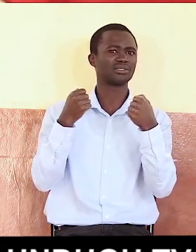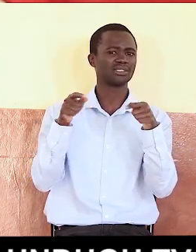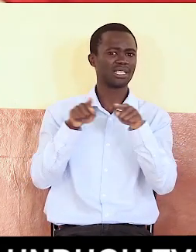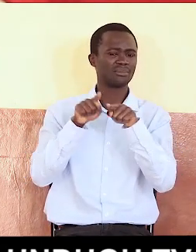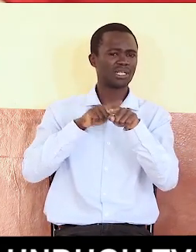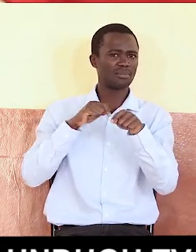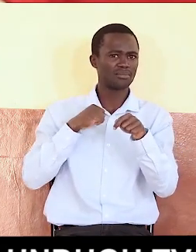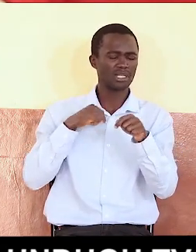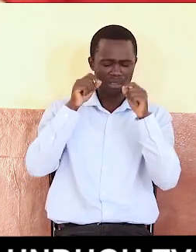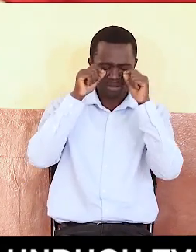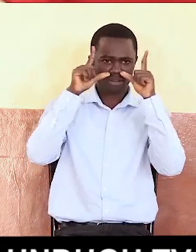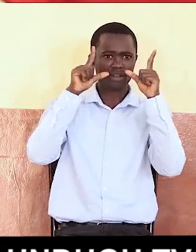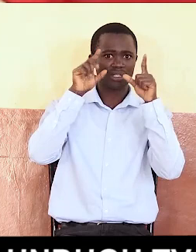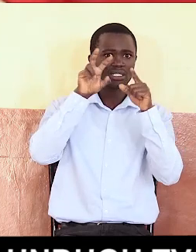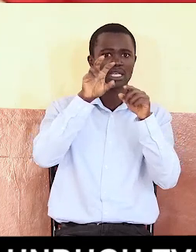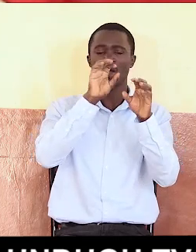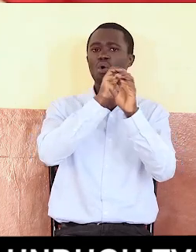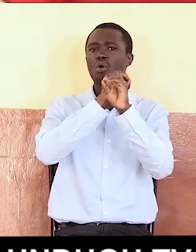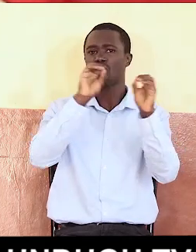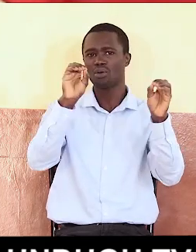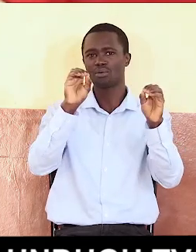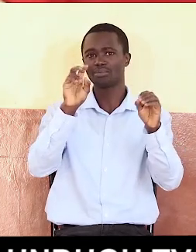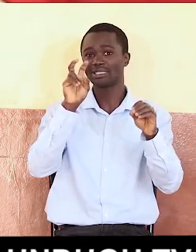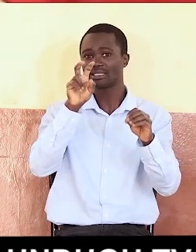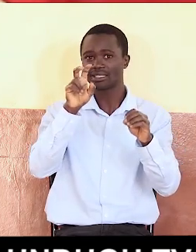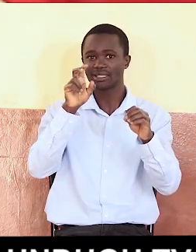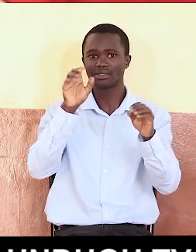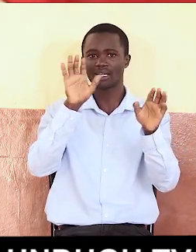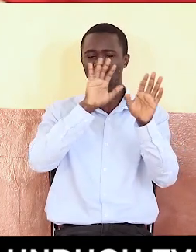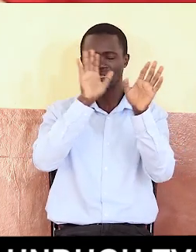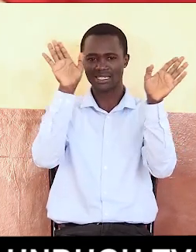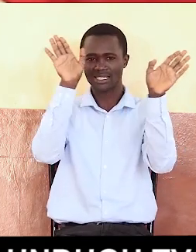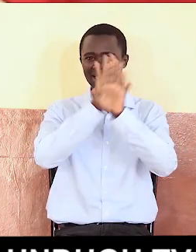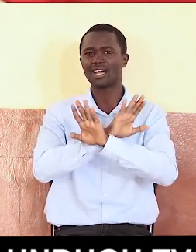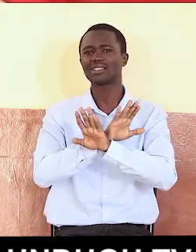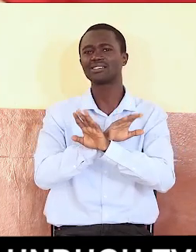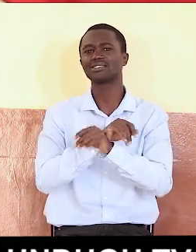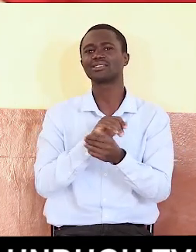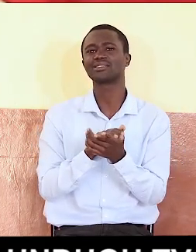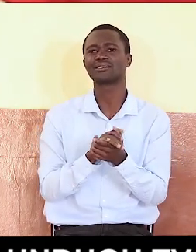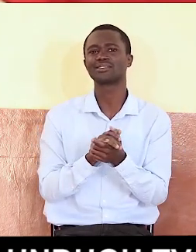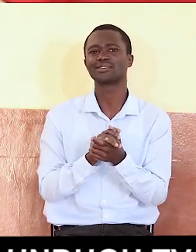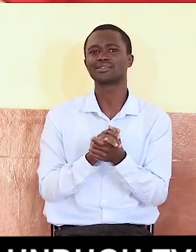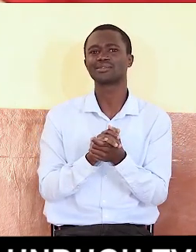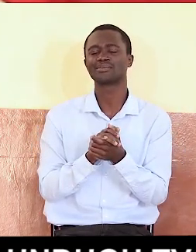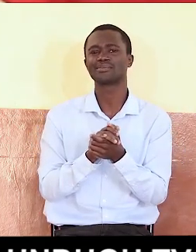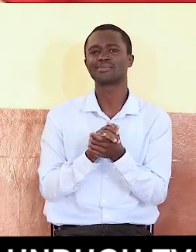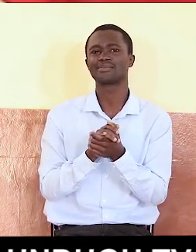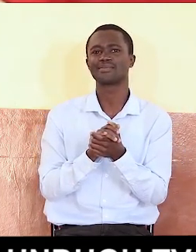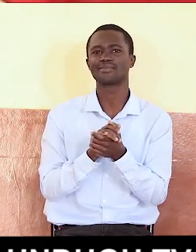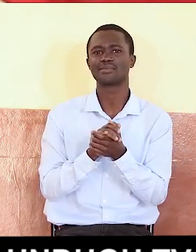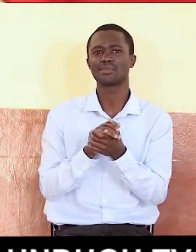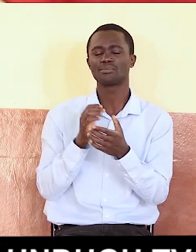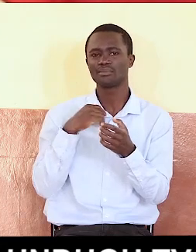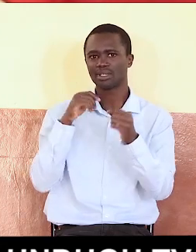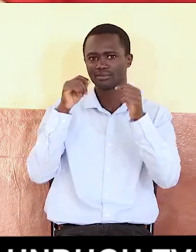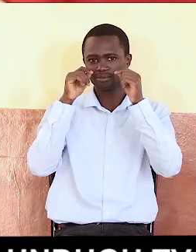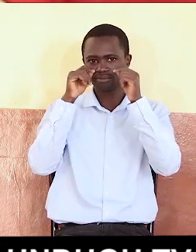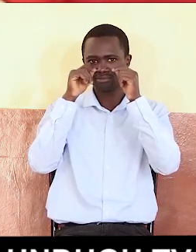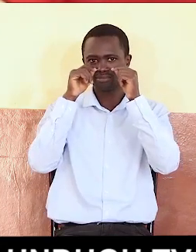nikifungua macho sioni. Ninaona giza. Makamba yamejaa katika macho